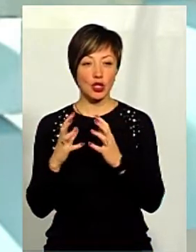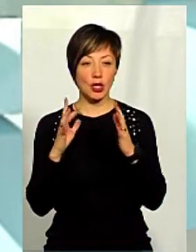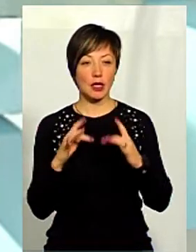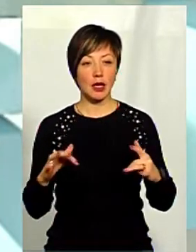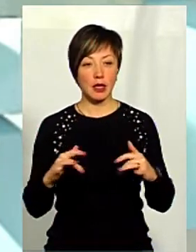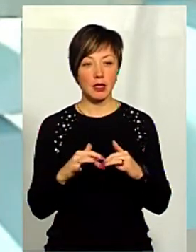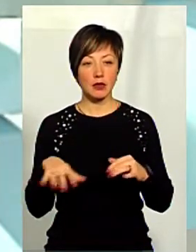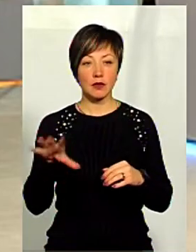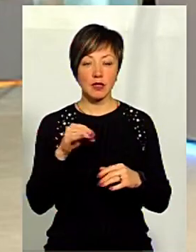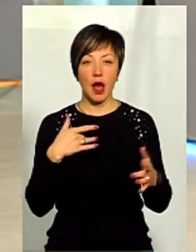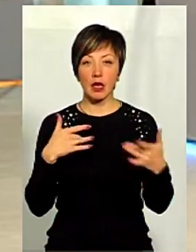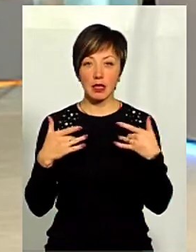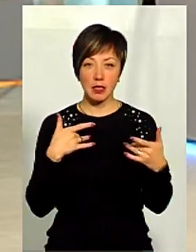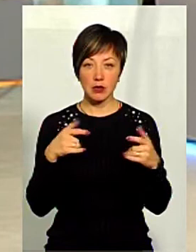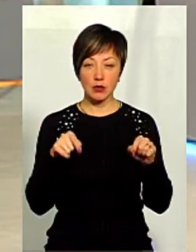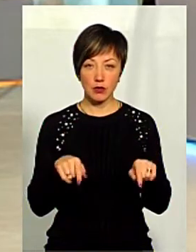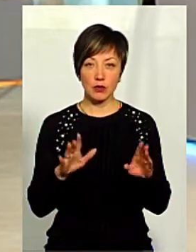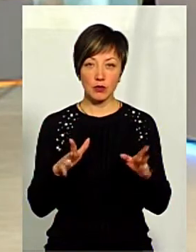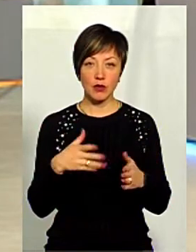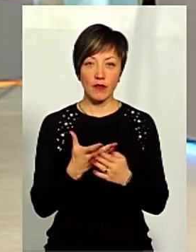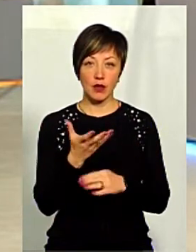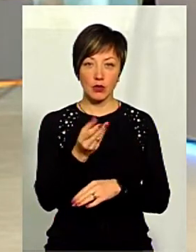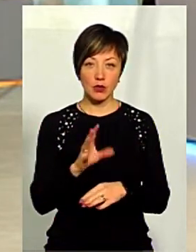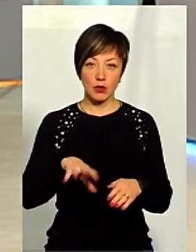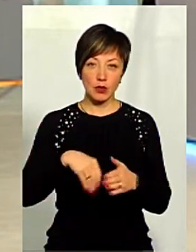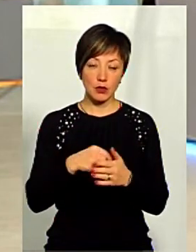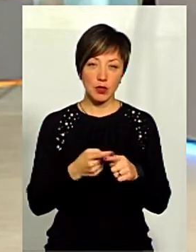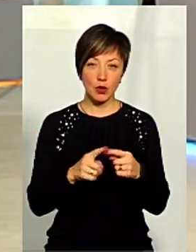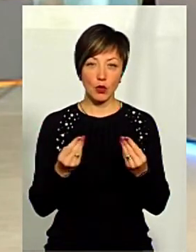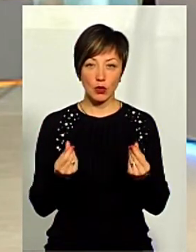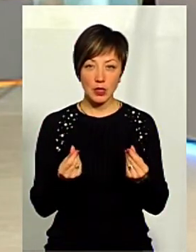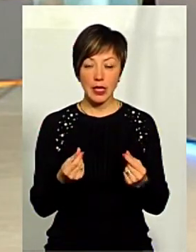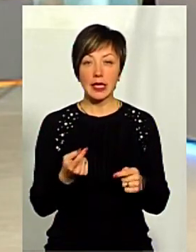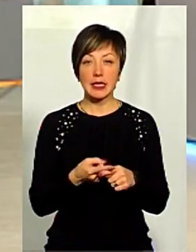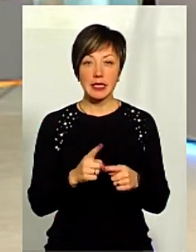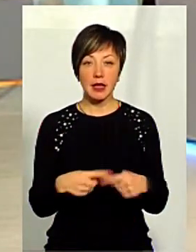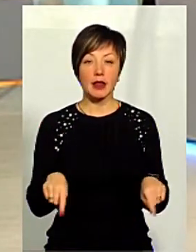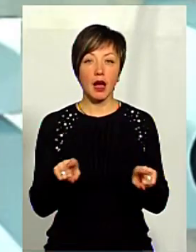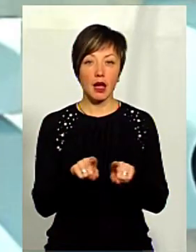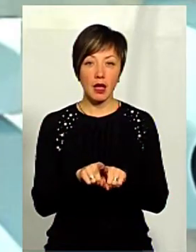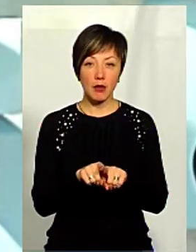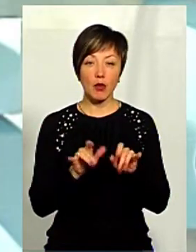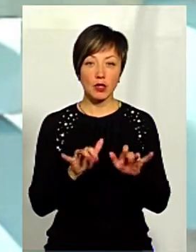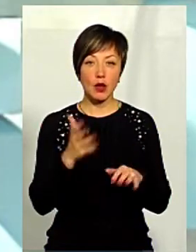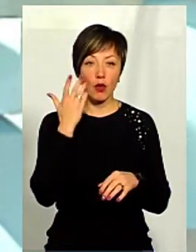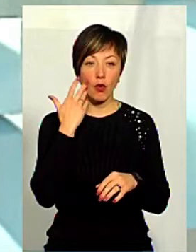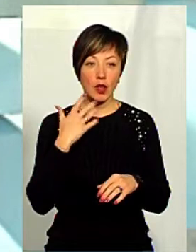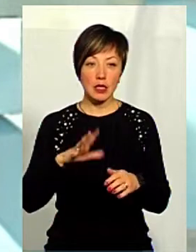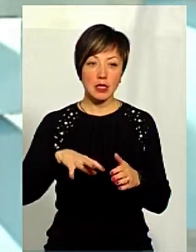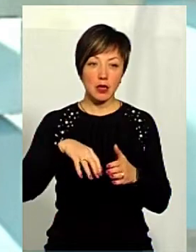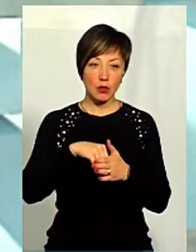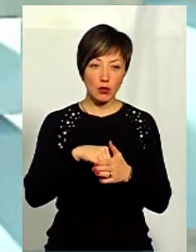само всі артисти, які відбуваються, так само фінансуються за рахунок цих коштів. Тобто це такий процес, коли за